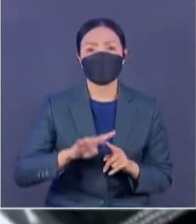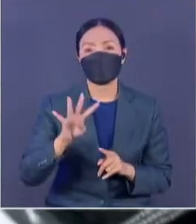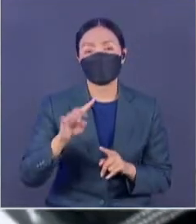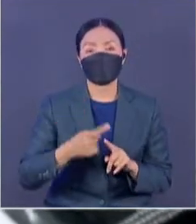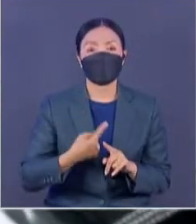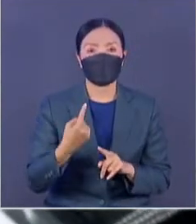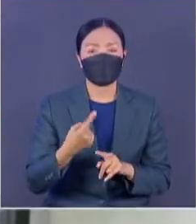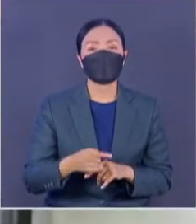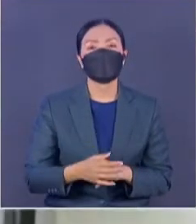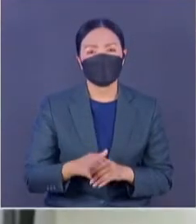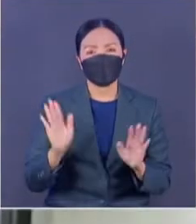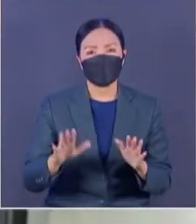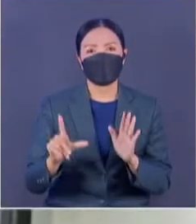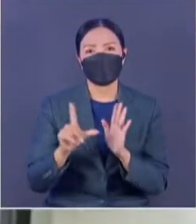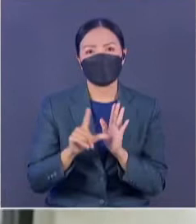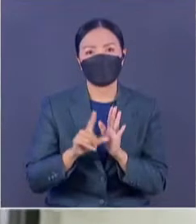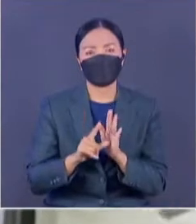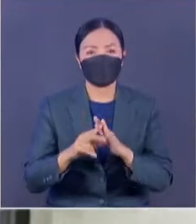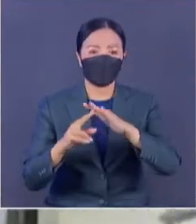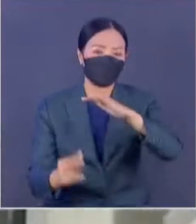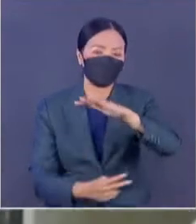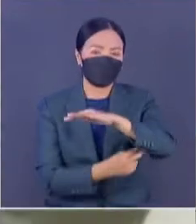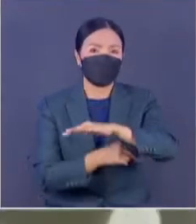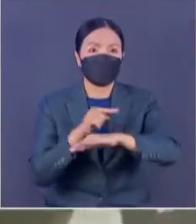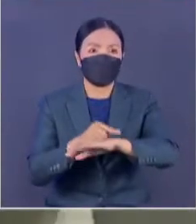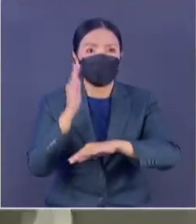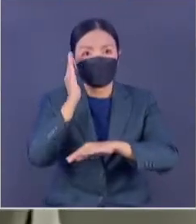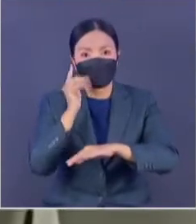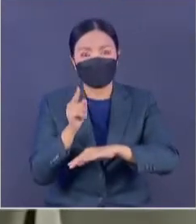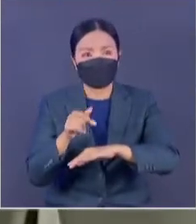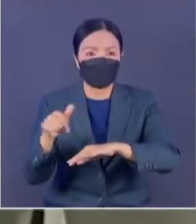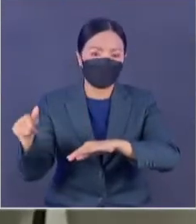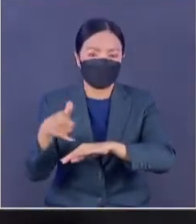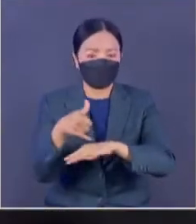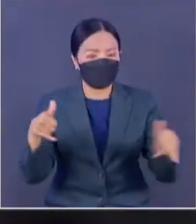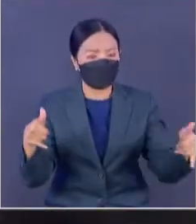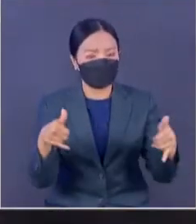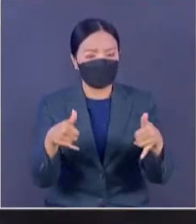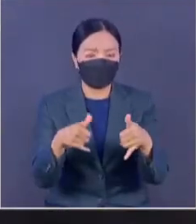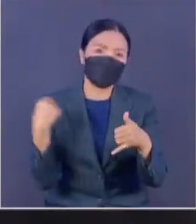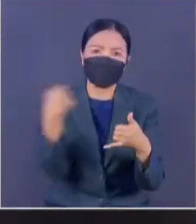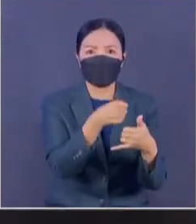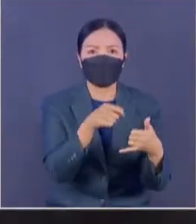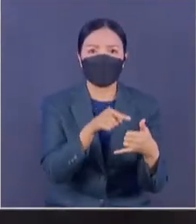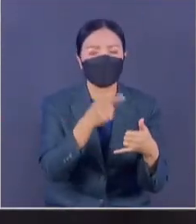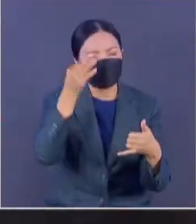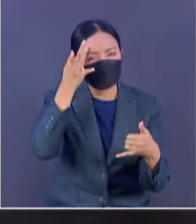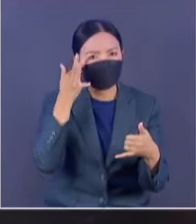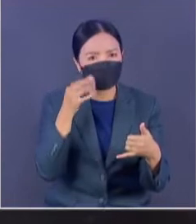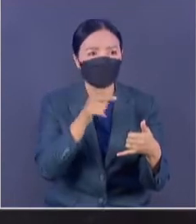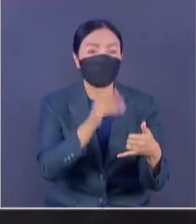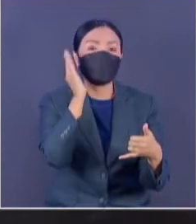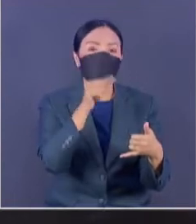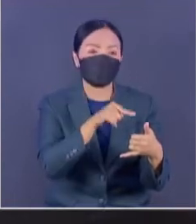นสะพานลอยหน้าห้างโลตัสถนนติวานนท์โดยชายอายุ18ปีถูกต่อยเข้าที่คิ้วขวาแตกเลยนะคะ